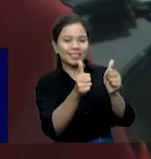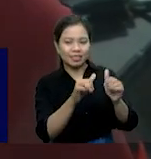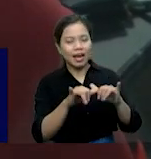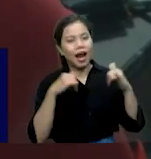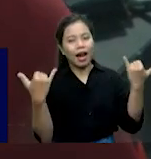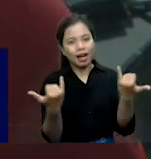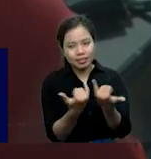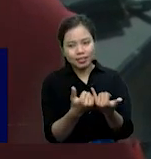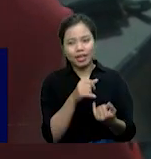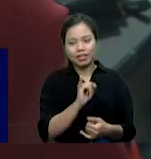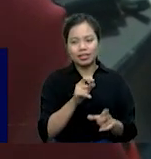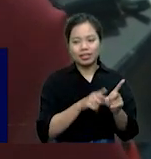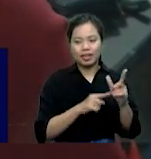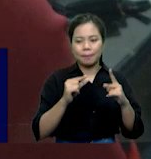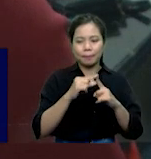Yapit.